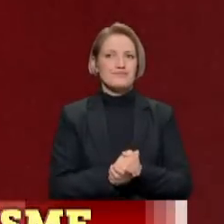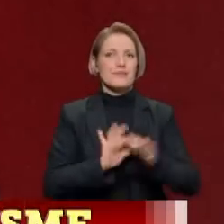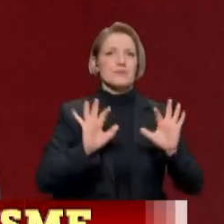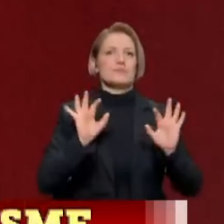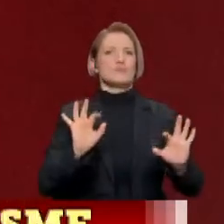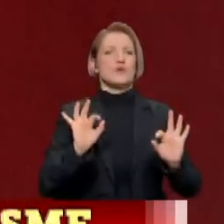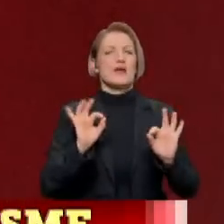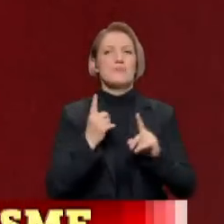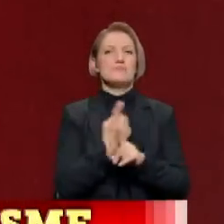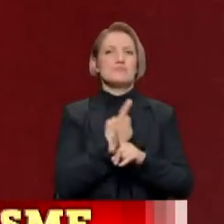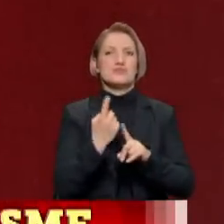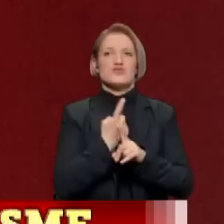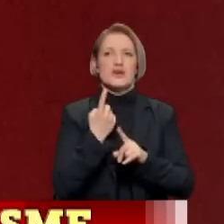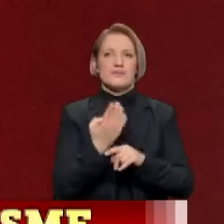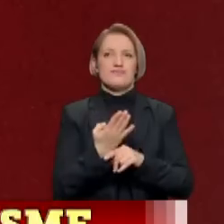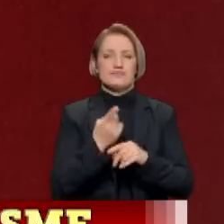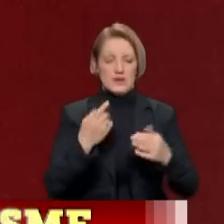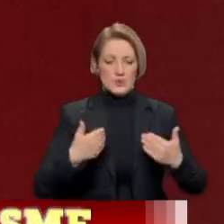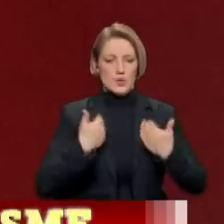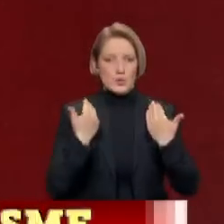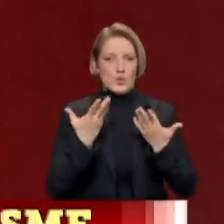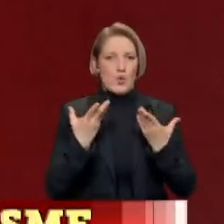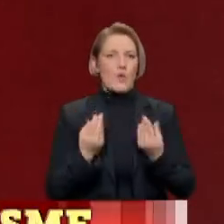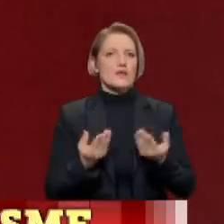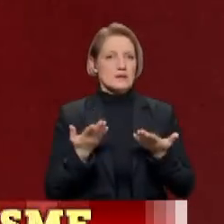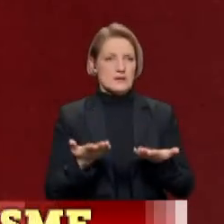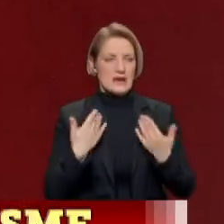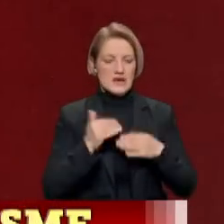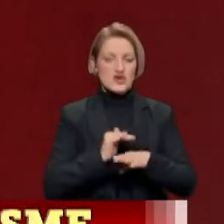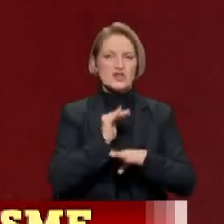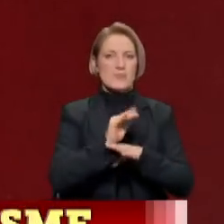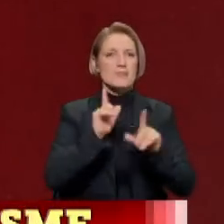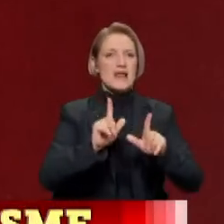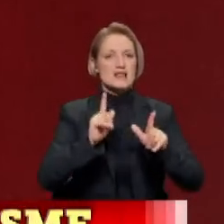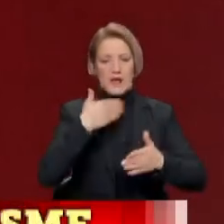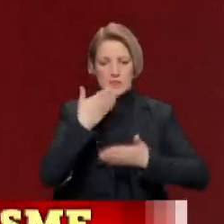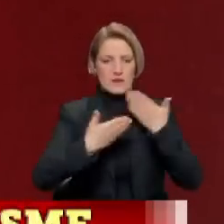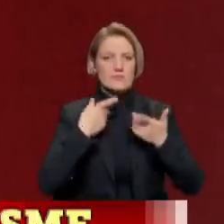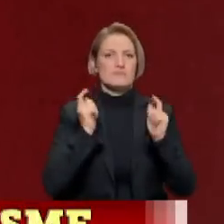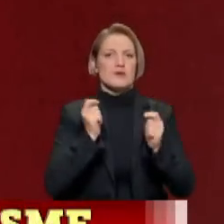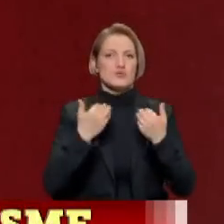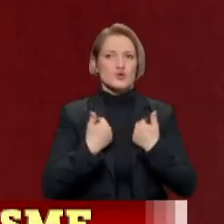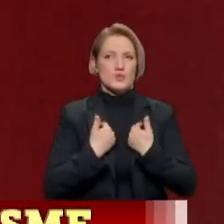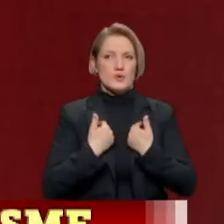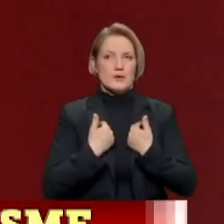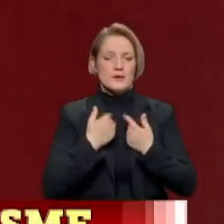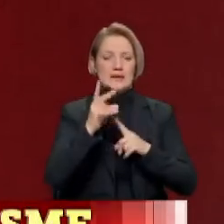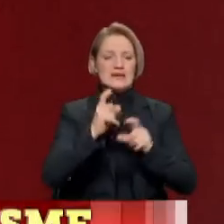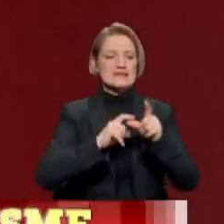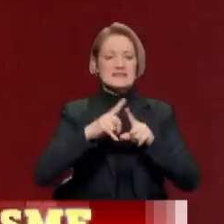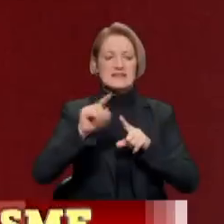Böyle bir şeyin tabii bir hukukçu olarak yaşanmaması gerektiğini de söylemek zorundayım. Ama diyelim ki istinaf